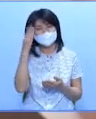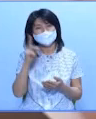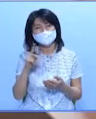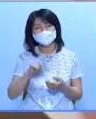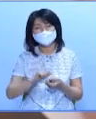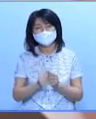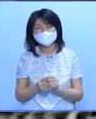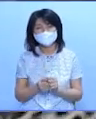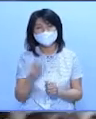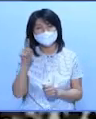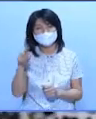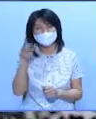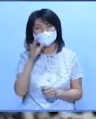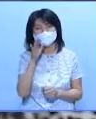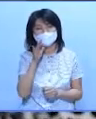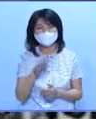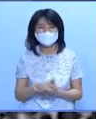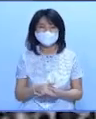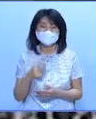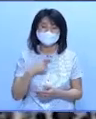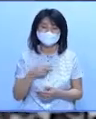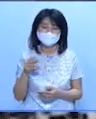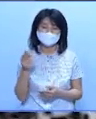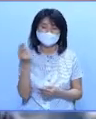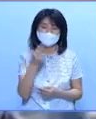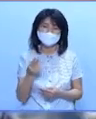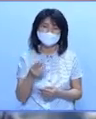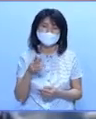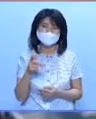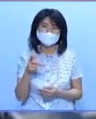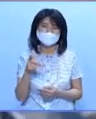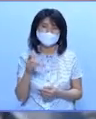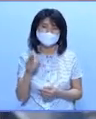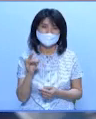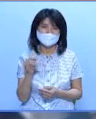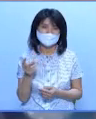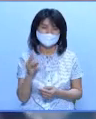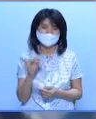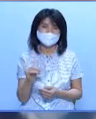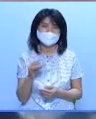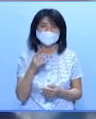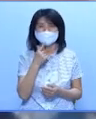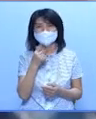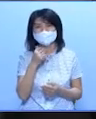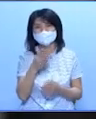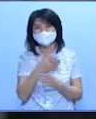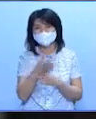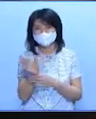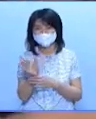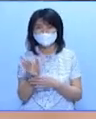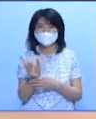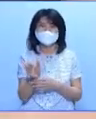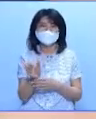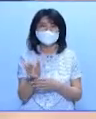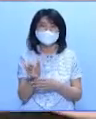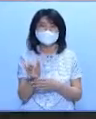о том времени. Я рисовала гвардию, красное знамя и написала надпись